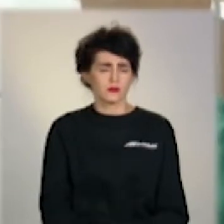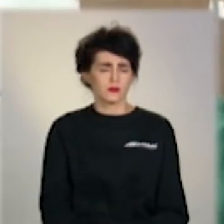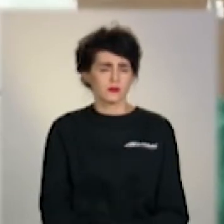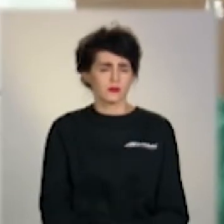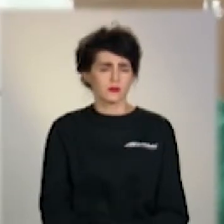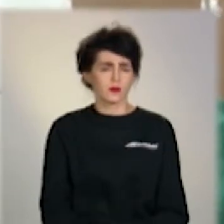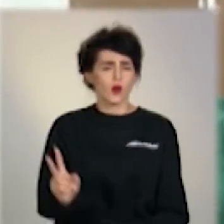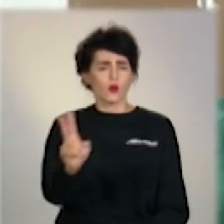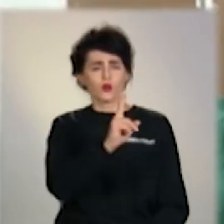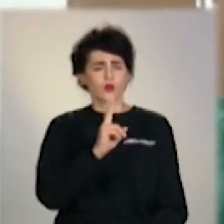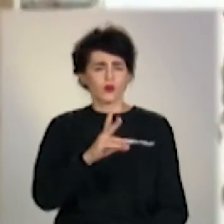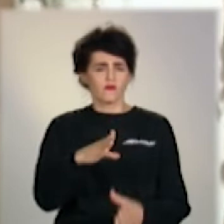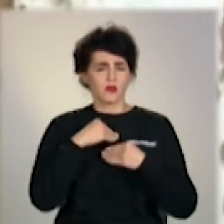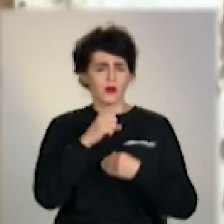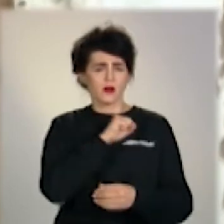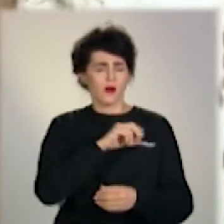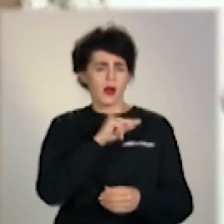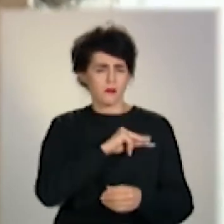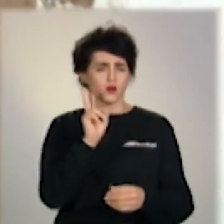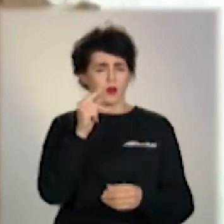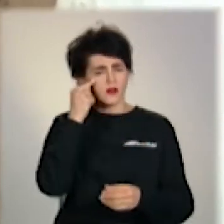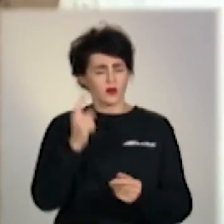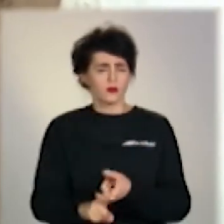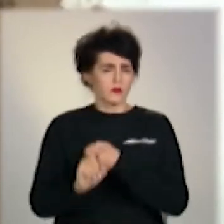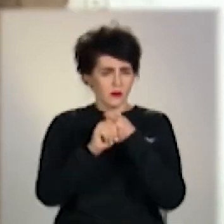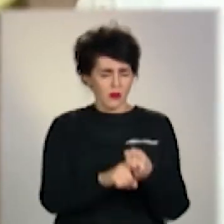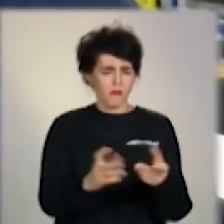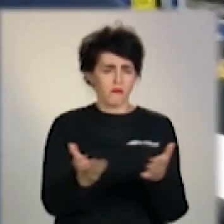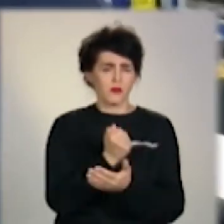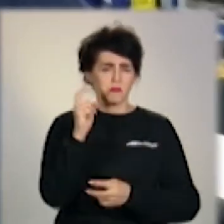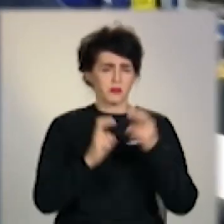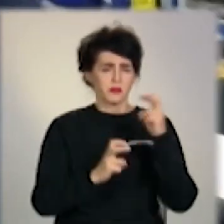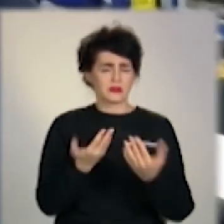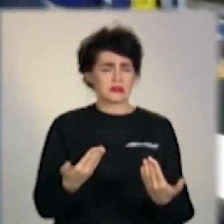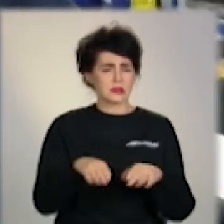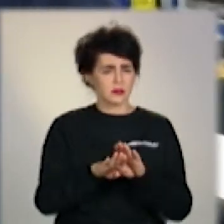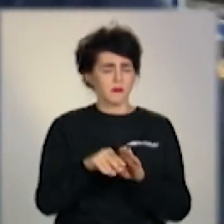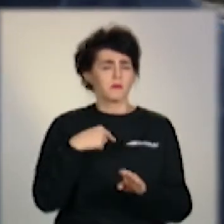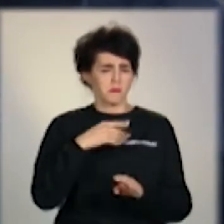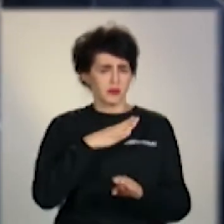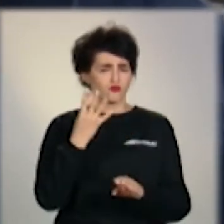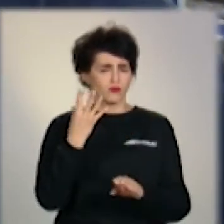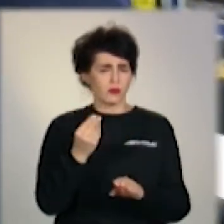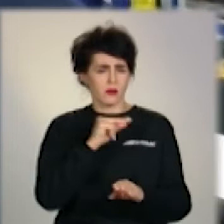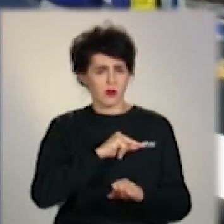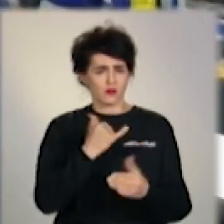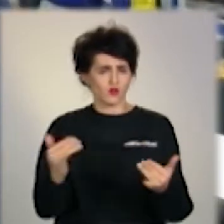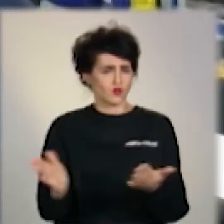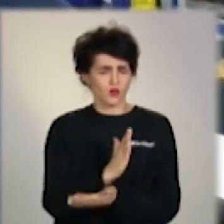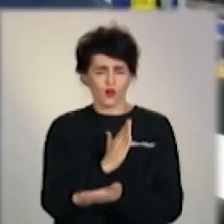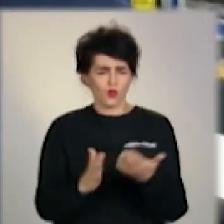что кто-то из сотрудников принес коронавирус, предприятие закрывается. До этого работало на 4 дней, а теперь